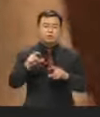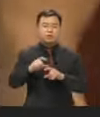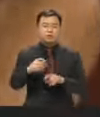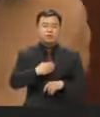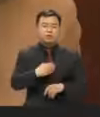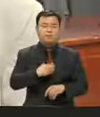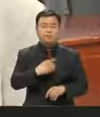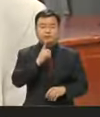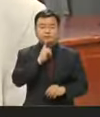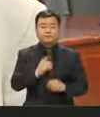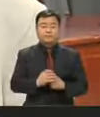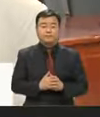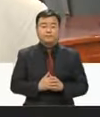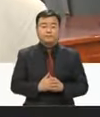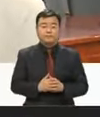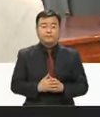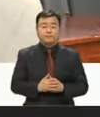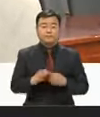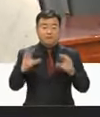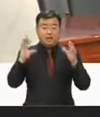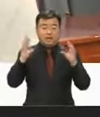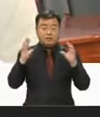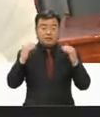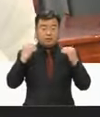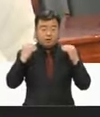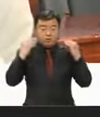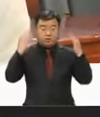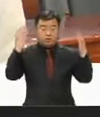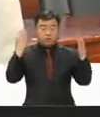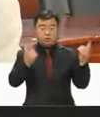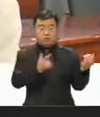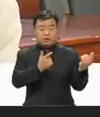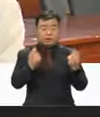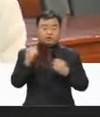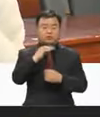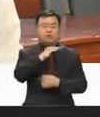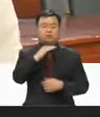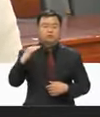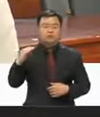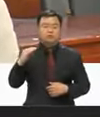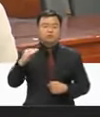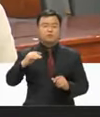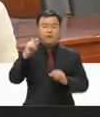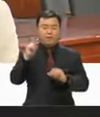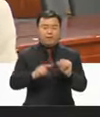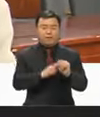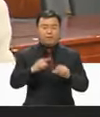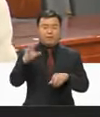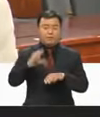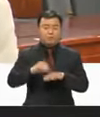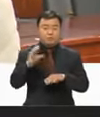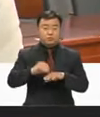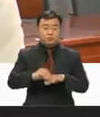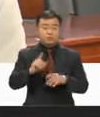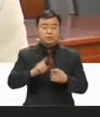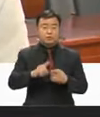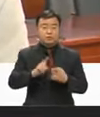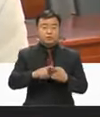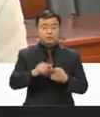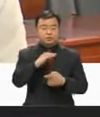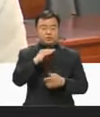조언합니다. Well, the idea that you can establish the same limits of exposure for adults and